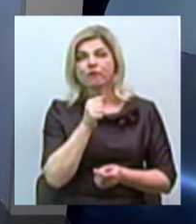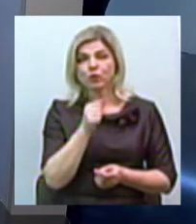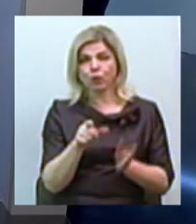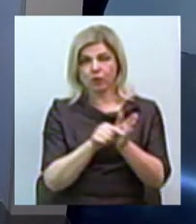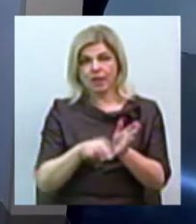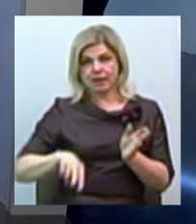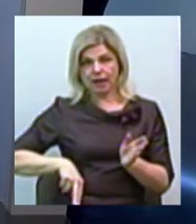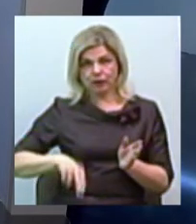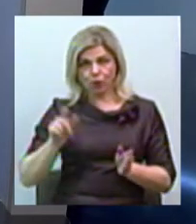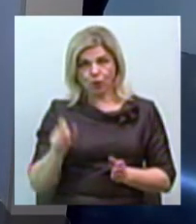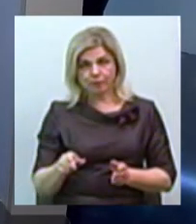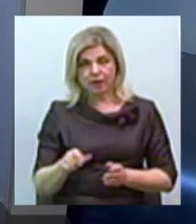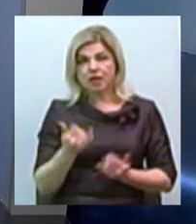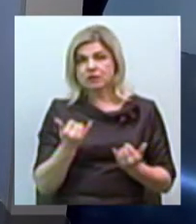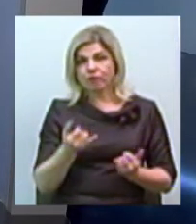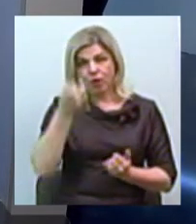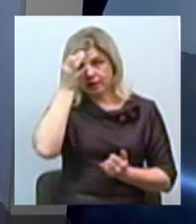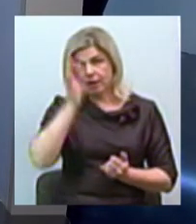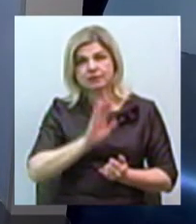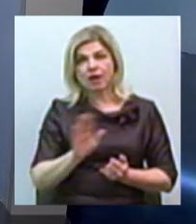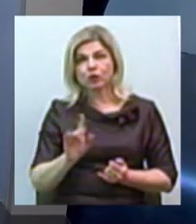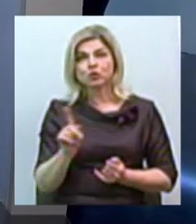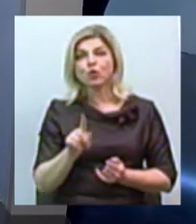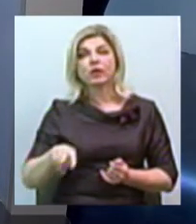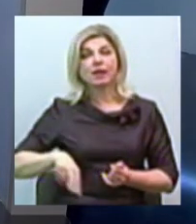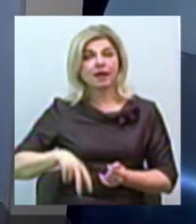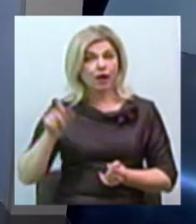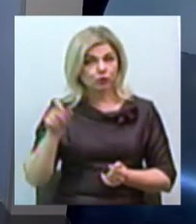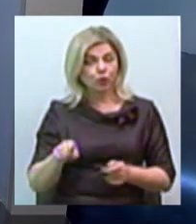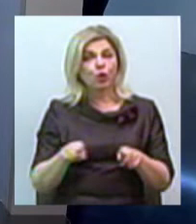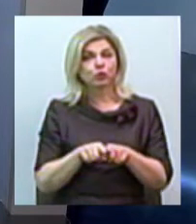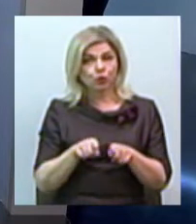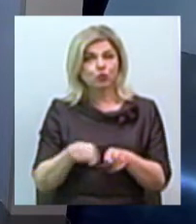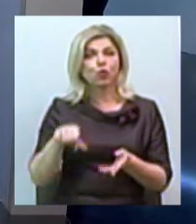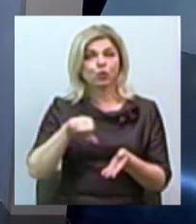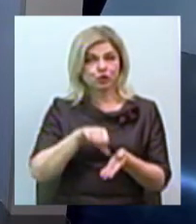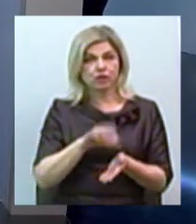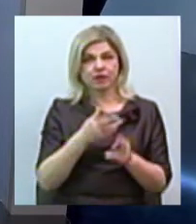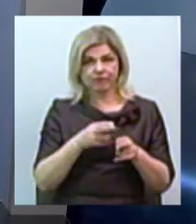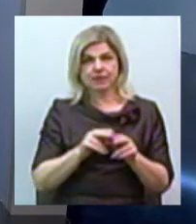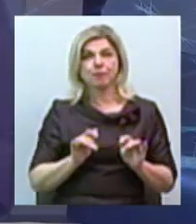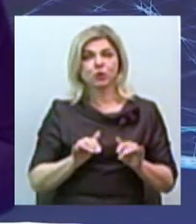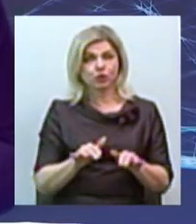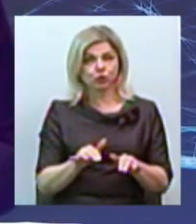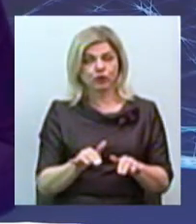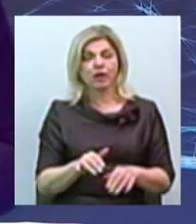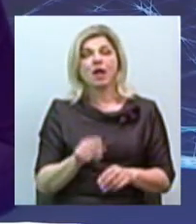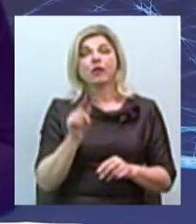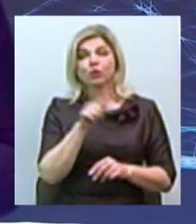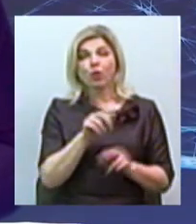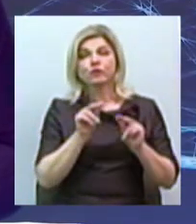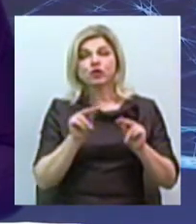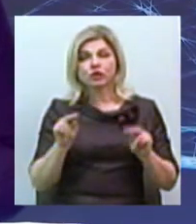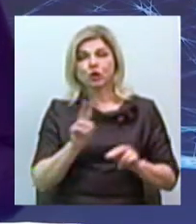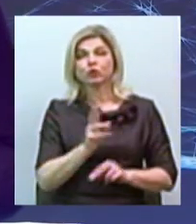Ми сьогодні не згадували того, що директор теж бере участь у цій процедурі того вчителя, який